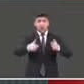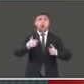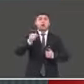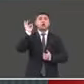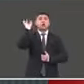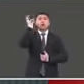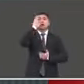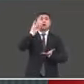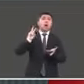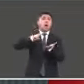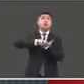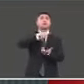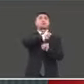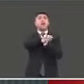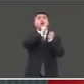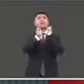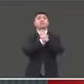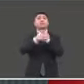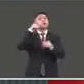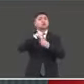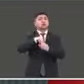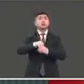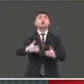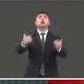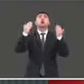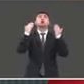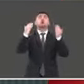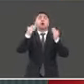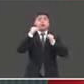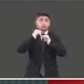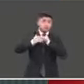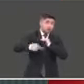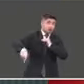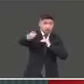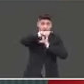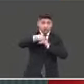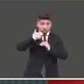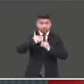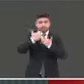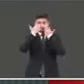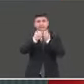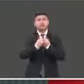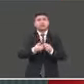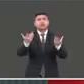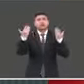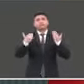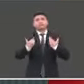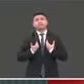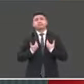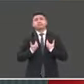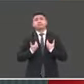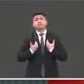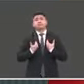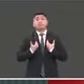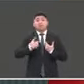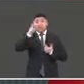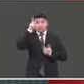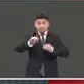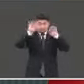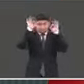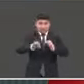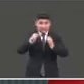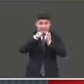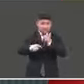Kalkınma devrimini de inşallah milletimize Biz kazandıracağız en başından bugüne